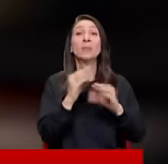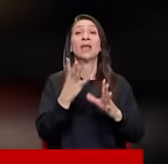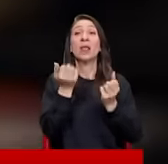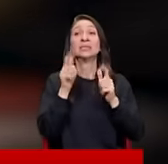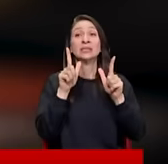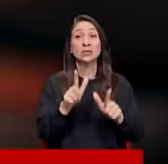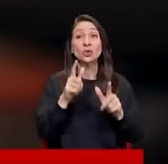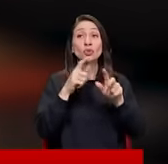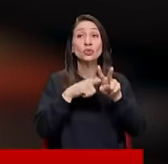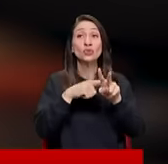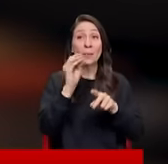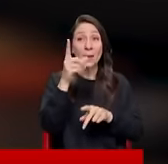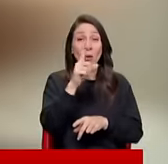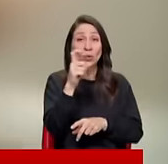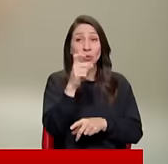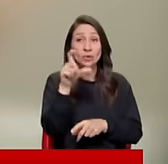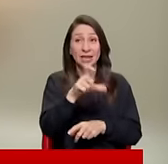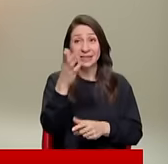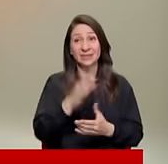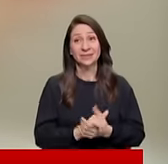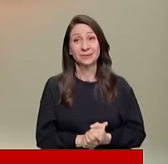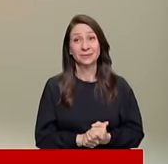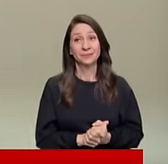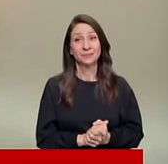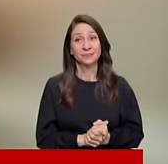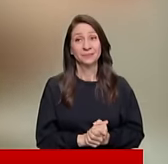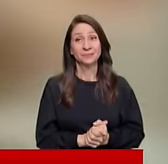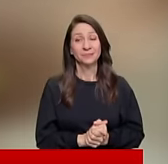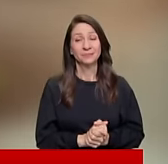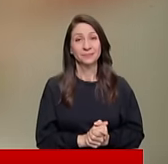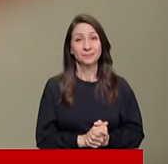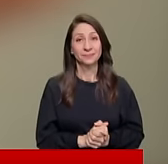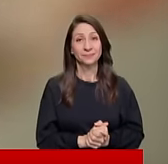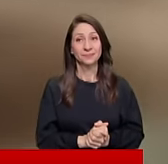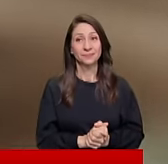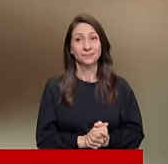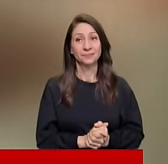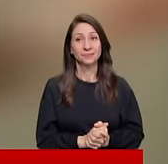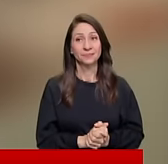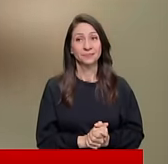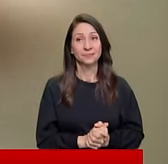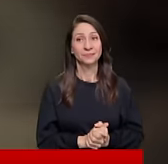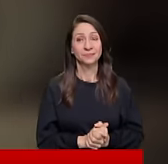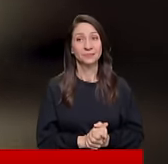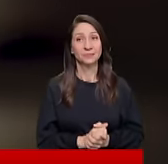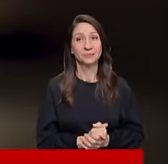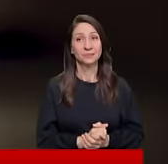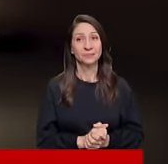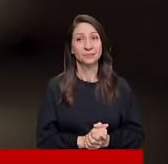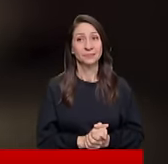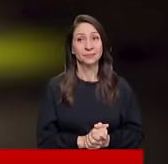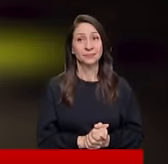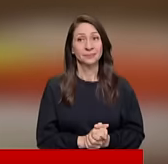alması gerekiyor ve Yusufhan bebek 19 aylık. Kızım işitme engelli, damadım işitme engelli. Yalnız bakamıyorlar